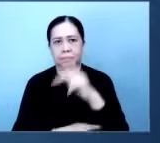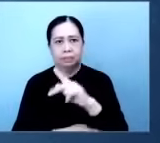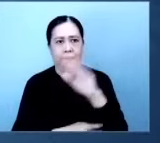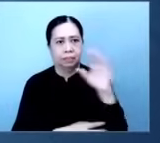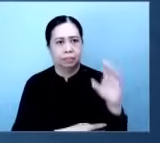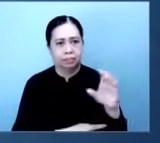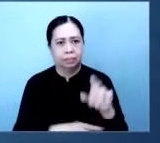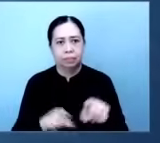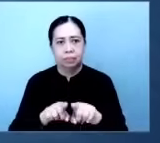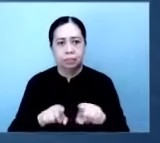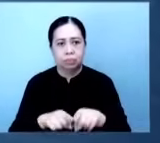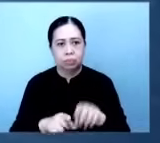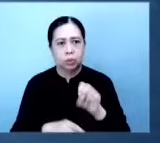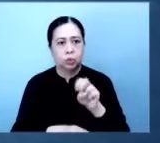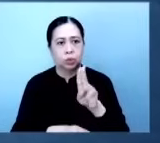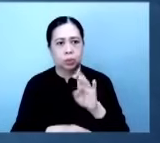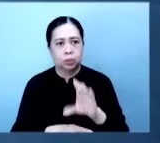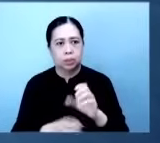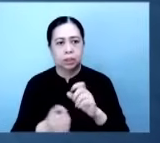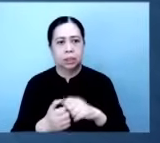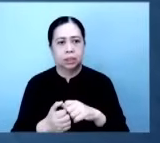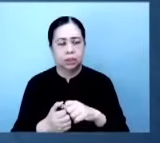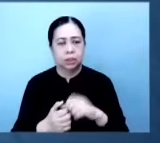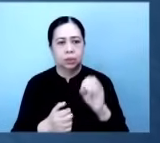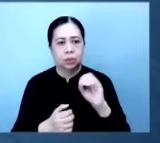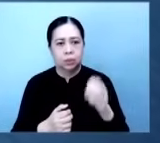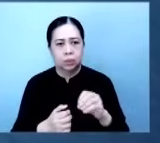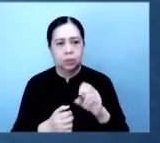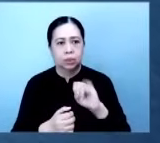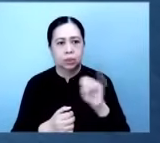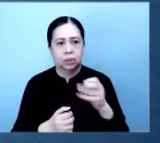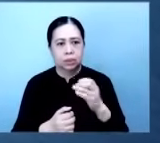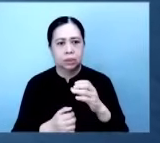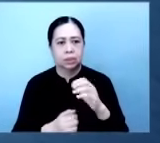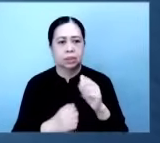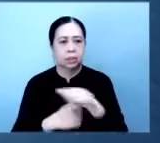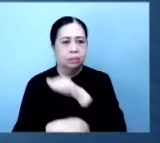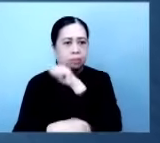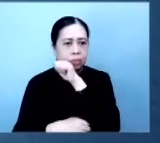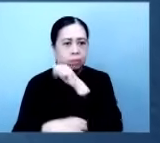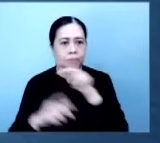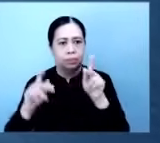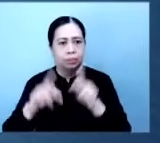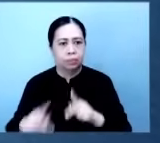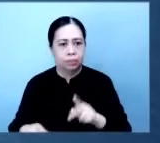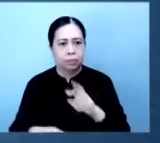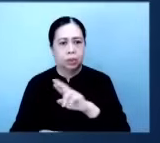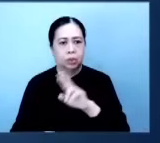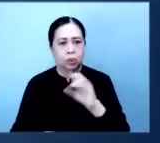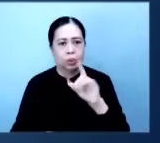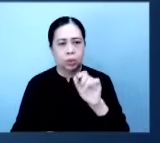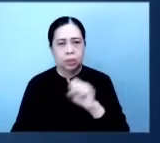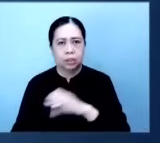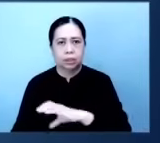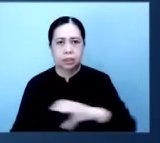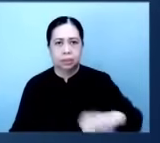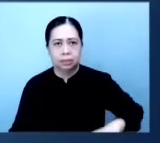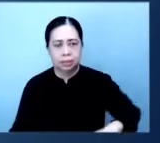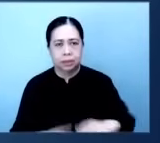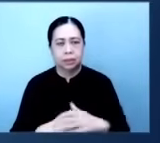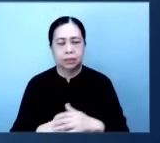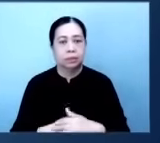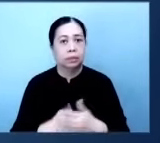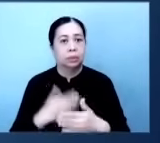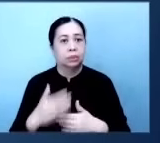din sa Subic, San Jose Occidental, Mindoro, Aborlan, Palawan, at Rojas City sa Capiz. 44 degrees